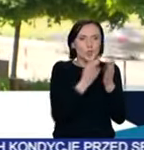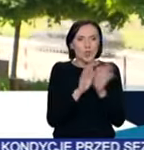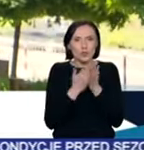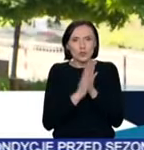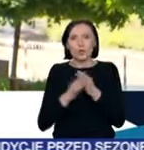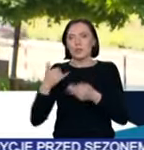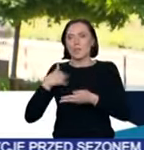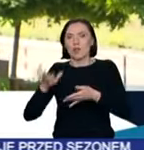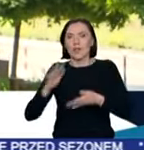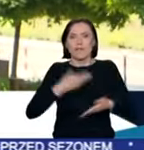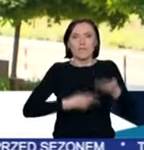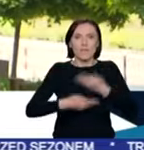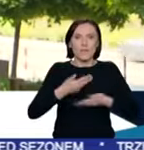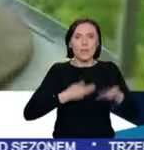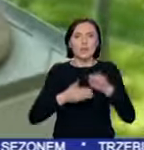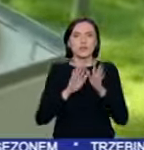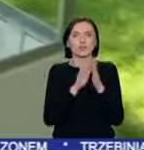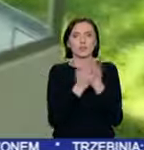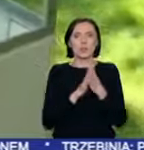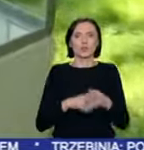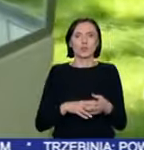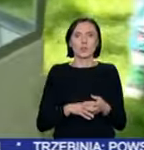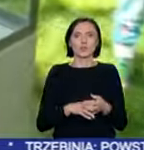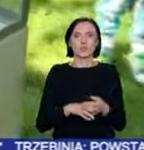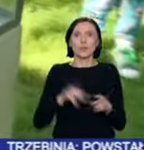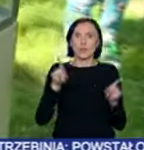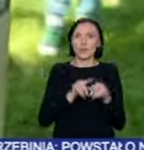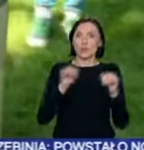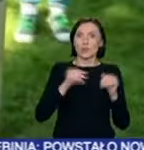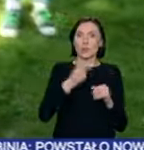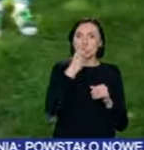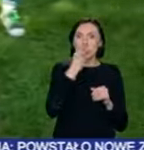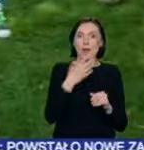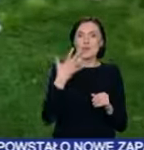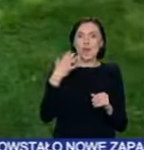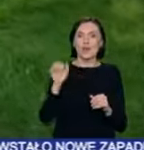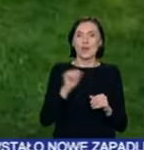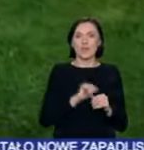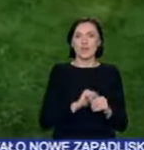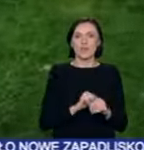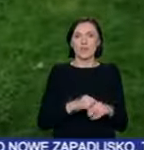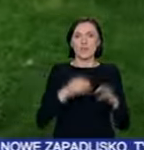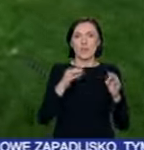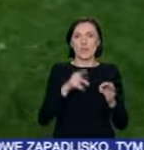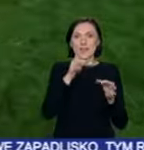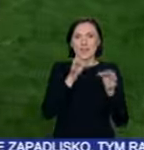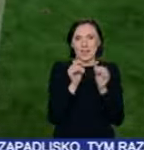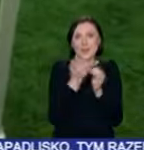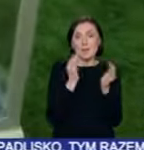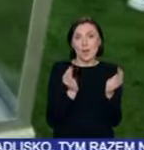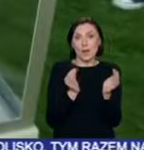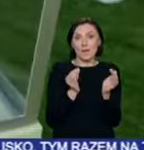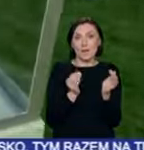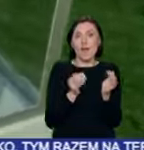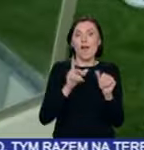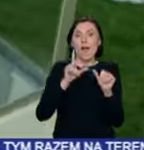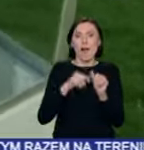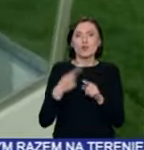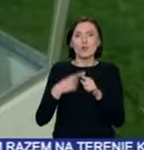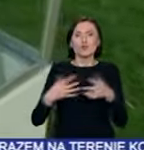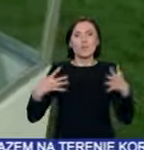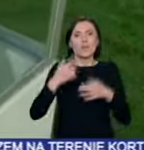też możemy tutaj w pewnym sensie zobaczyć również bohaterów. Na razie Van Nolot jest mały, ale członkowie